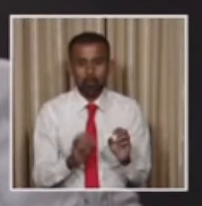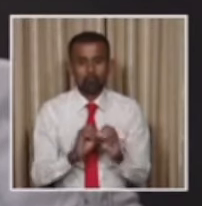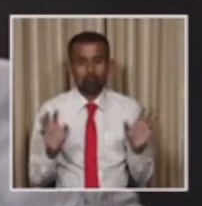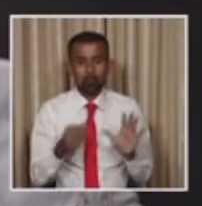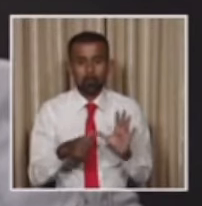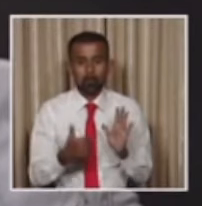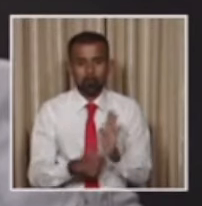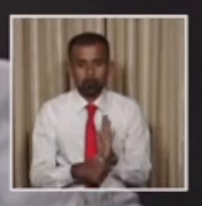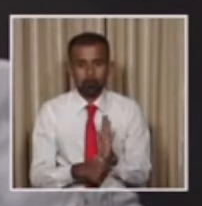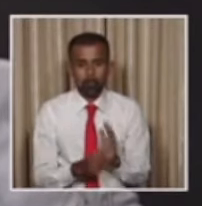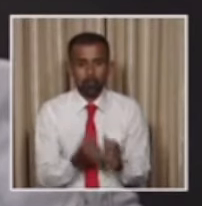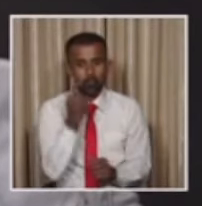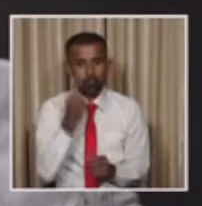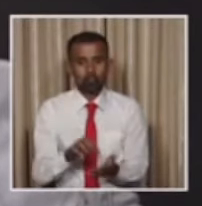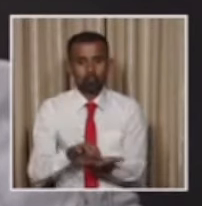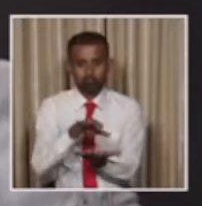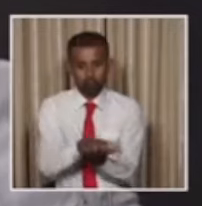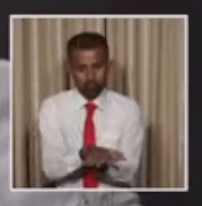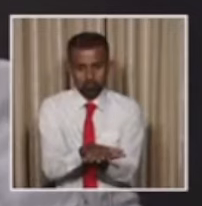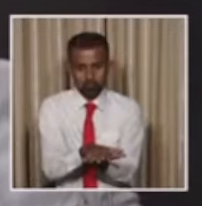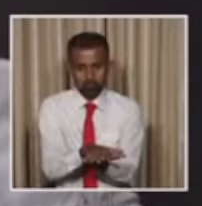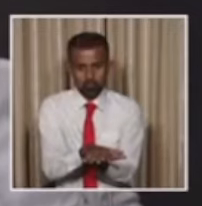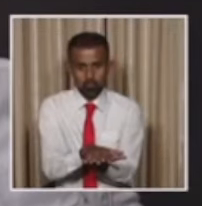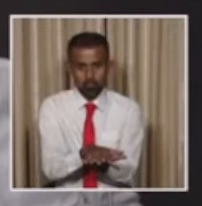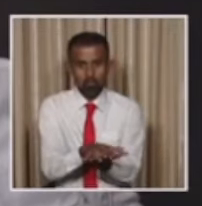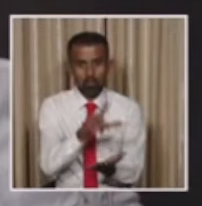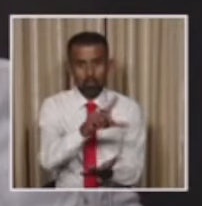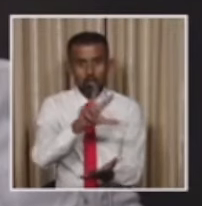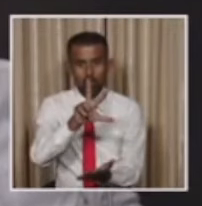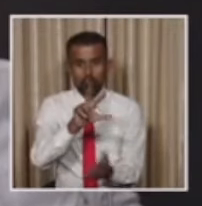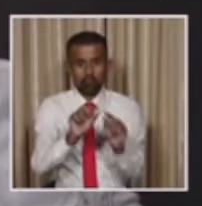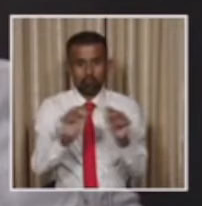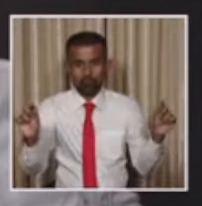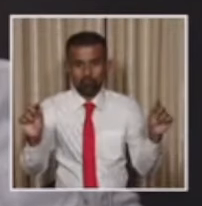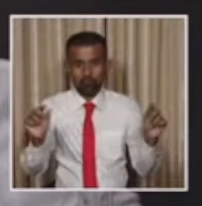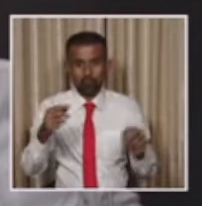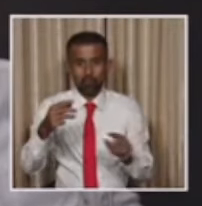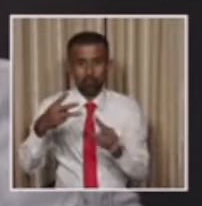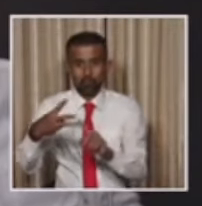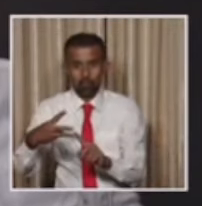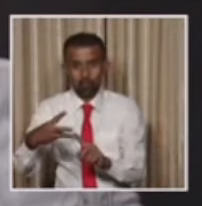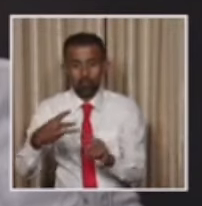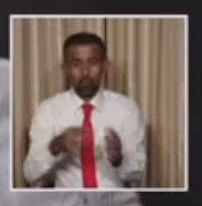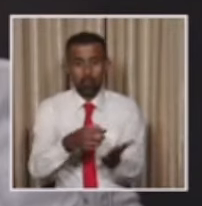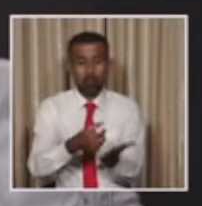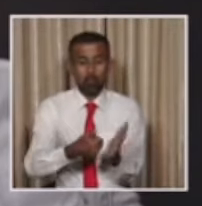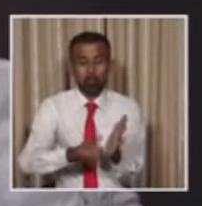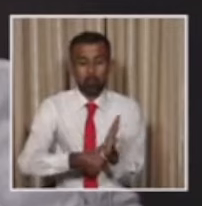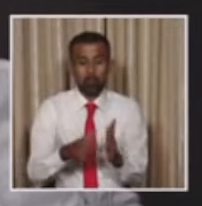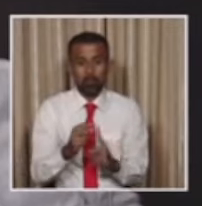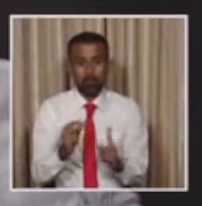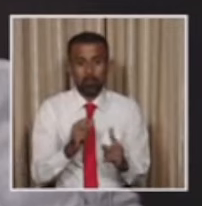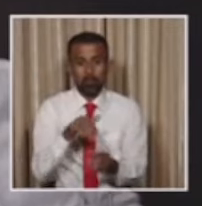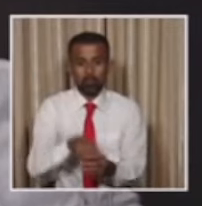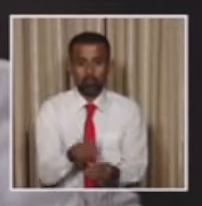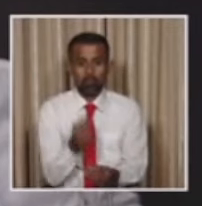සහ පනත් කෙටුම්පත් හා යෝජනා සම්මත කිරීම. 78 තුනේ කියනවා පනත් කෙටුම්පතකට ස්පාර්ලිමේන්තුව